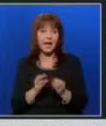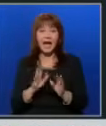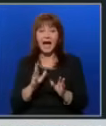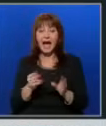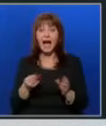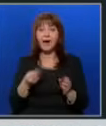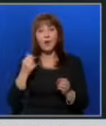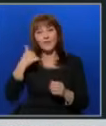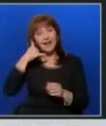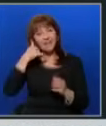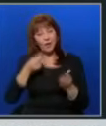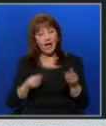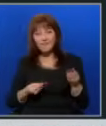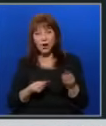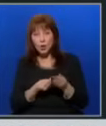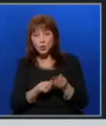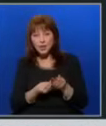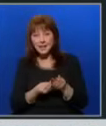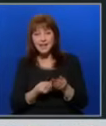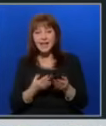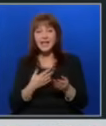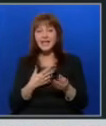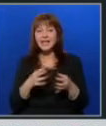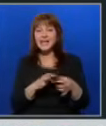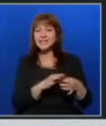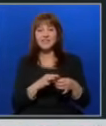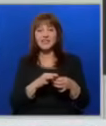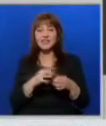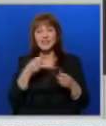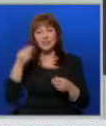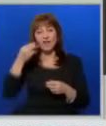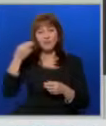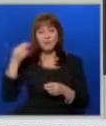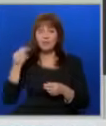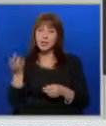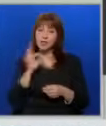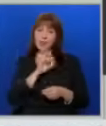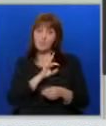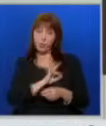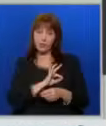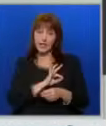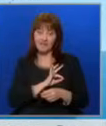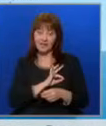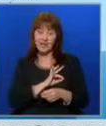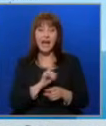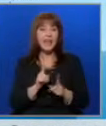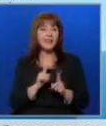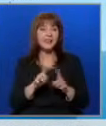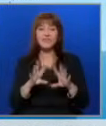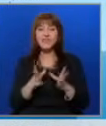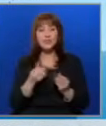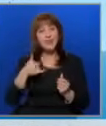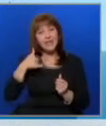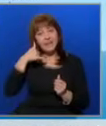включен телефона и е свързан с клетките на операторите, да, ще получават такива съобщения. Разбира се, не всички